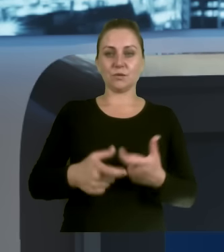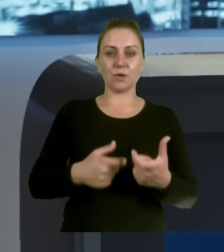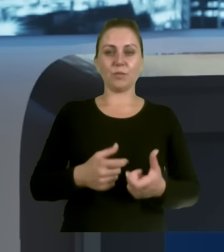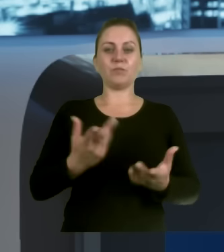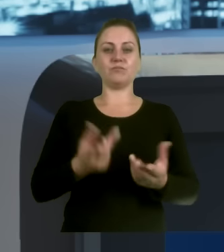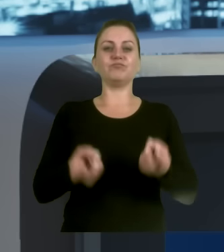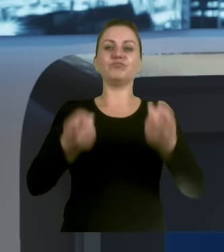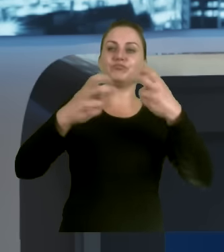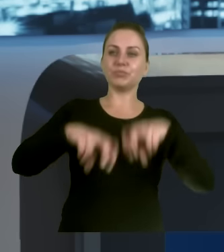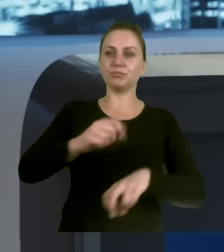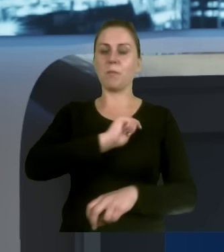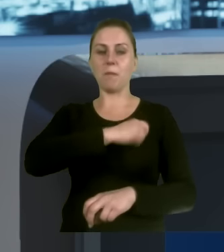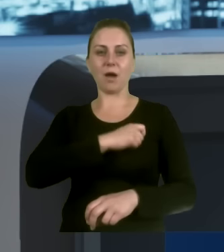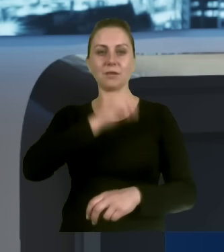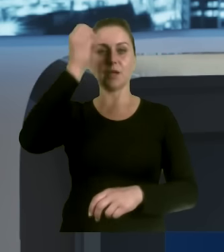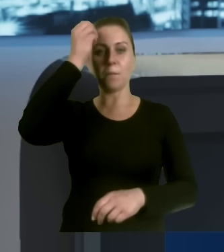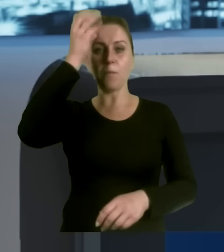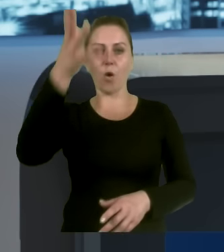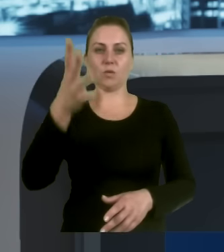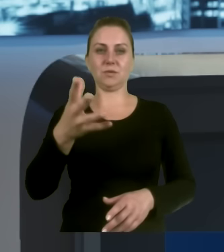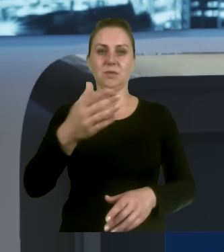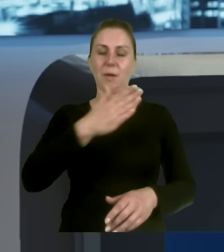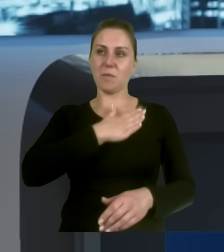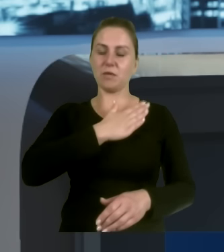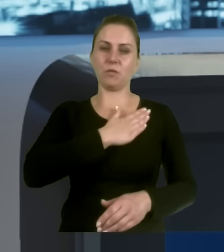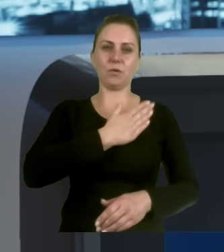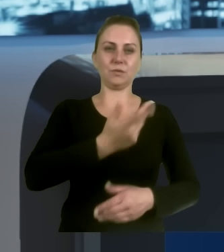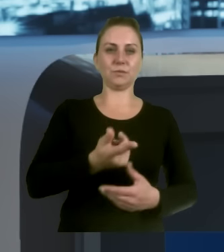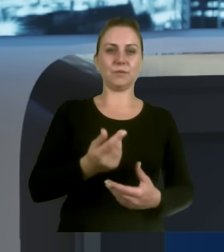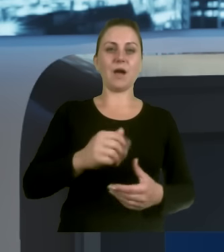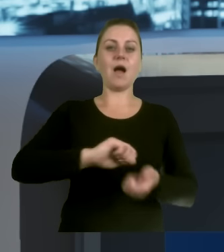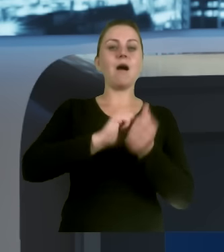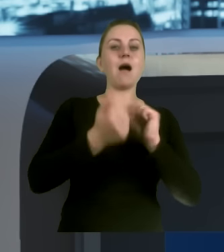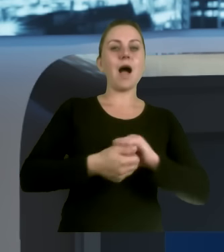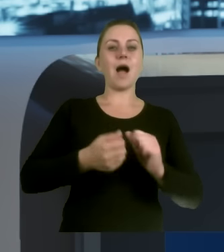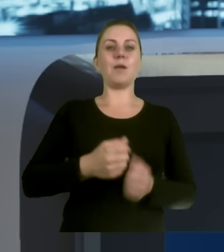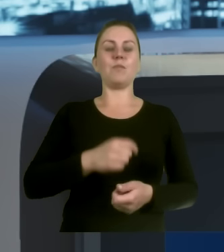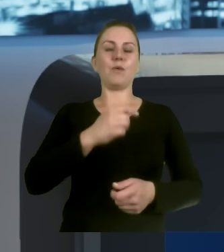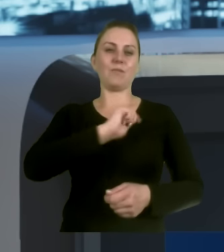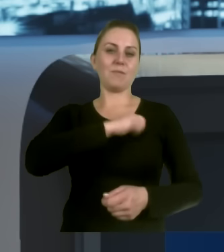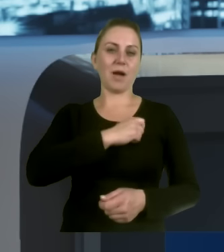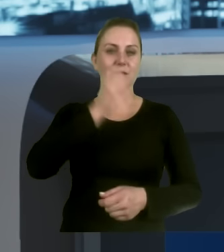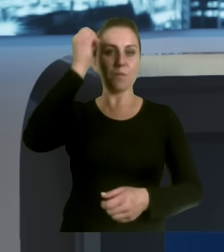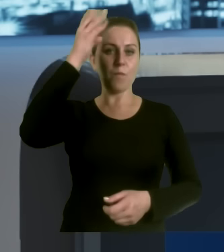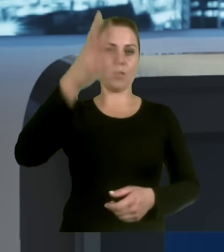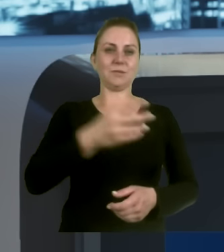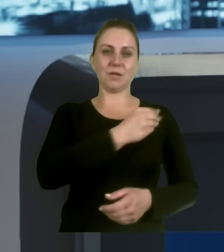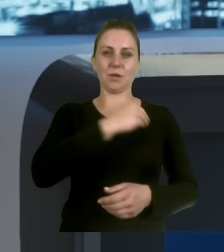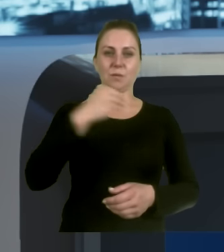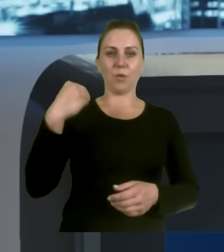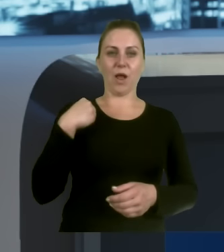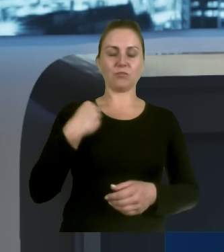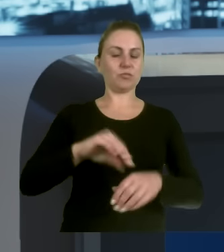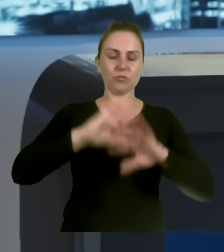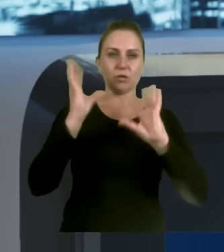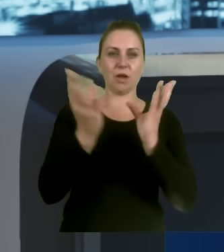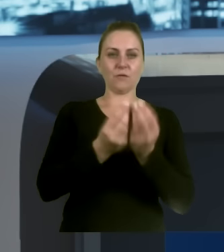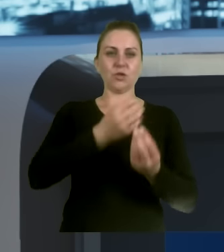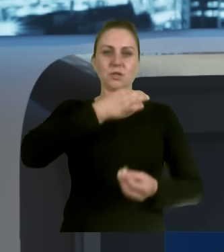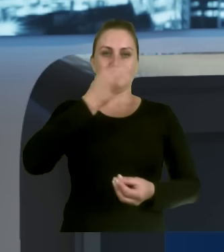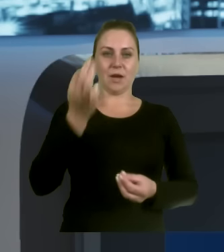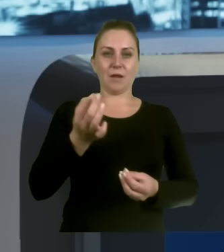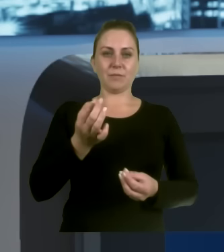partię mądrych patriotów albo partię mądrych Polaków, tym będzie dla nas wszystkich lepiej. I do partii